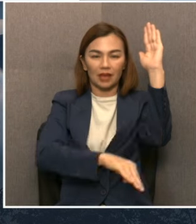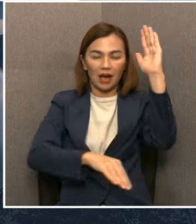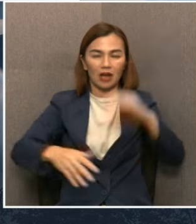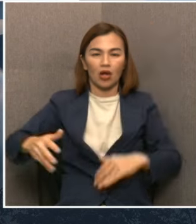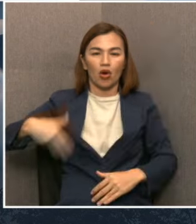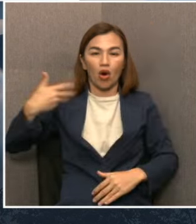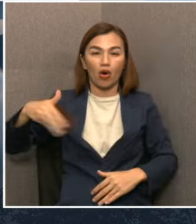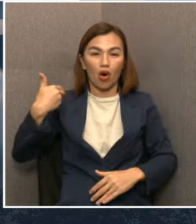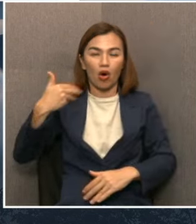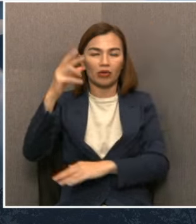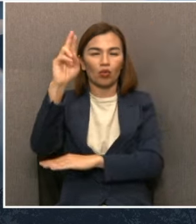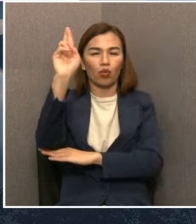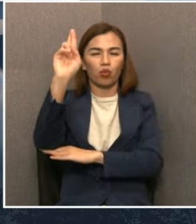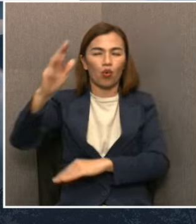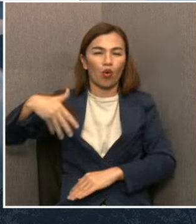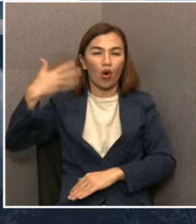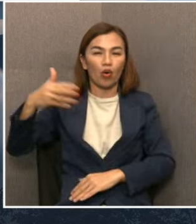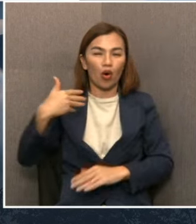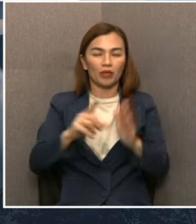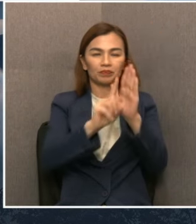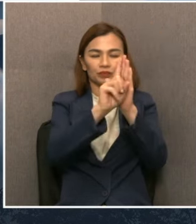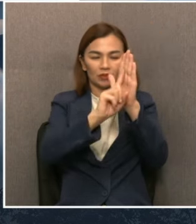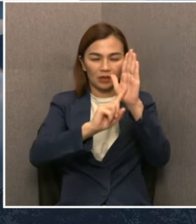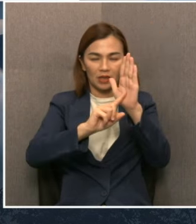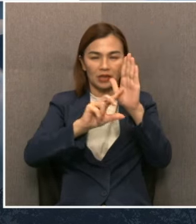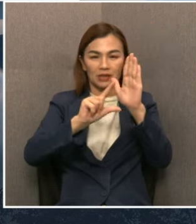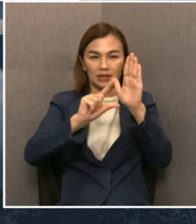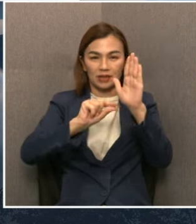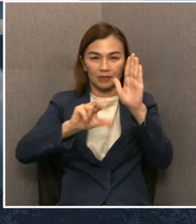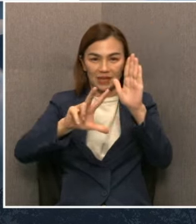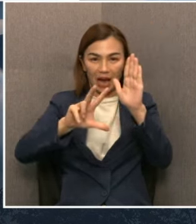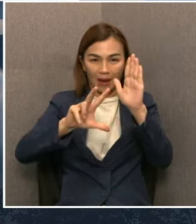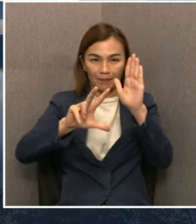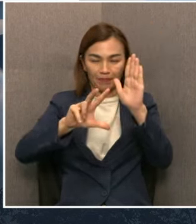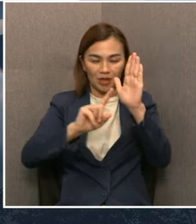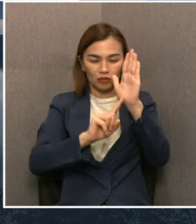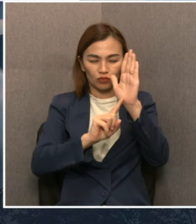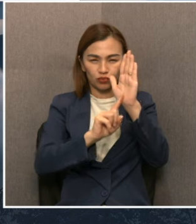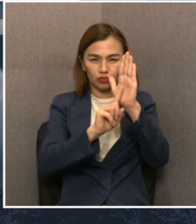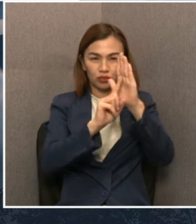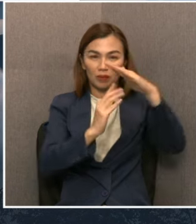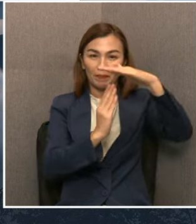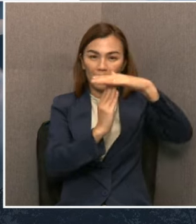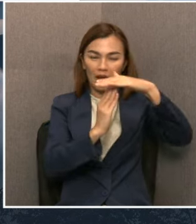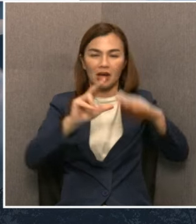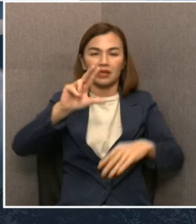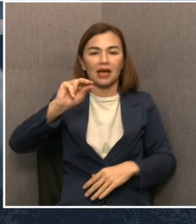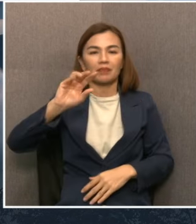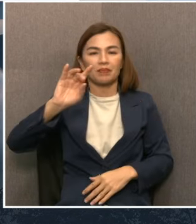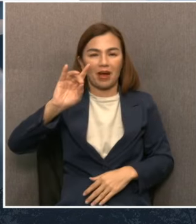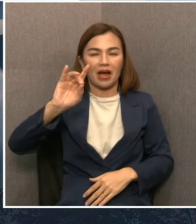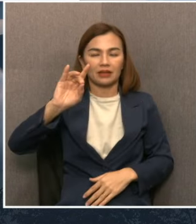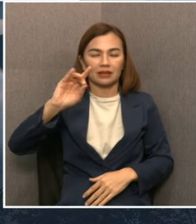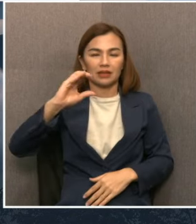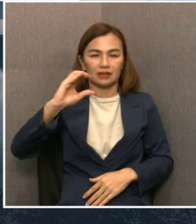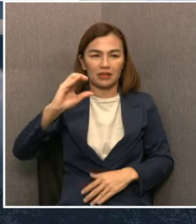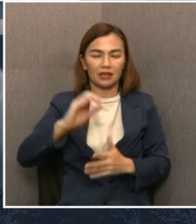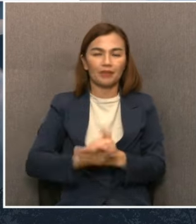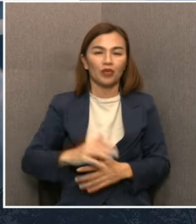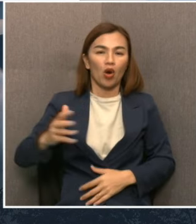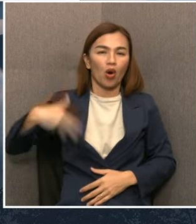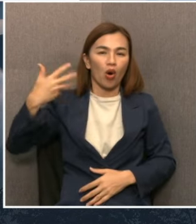ตอนกลางวันนะคะต่ำสุดอยู่ที่ประมาณ 23องศาและอุณหภูมิสูงสุด 38ององศาโดยพื้นที่อากาศ